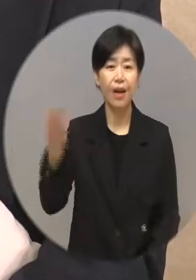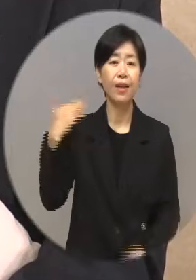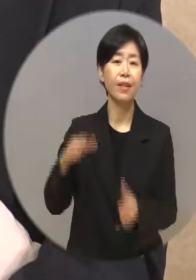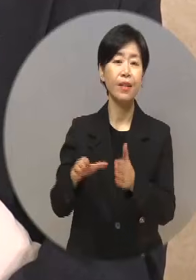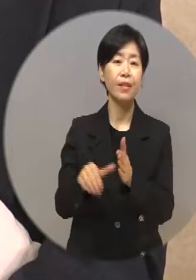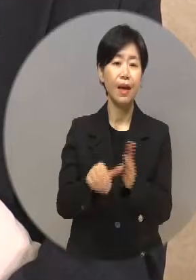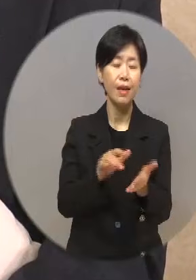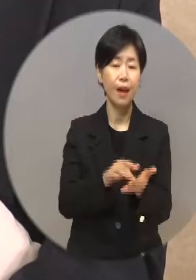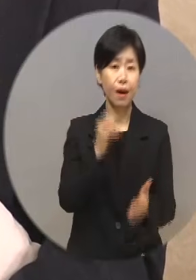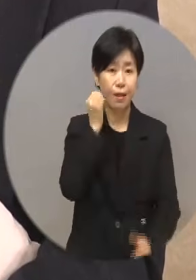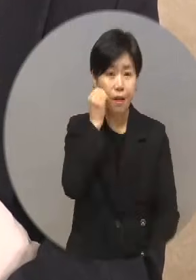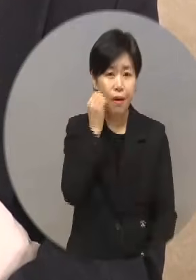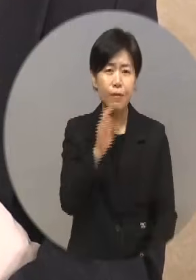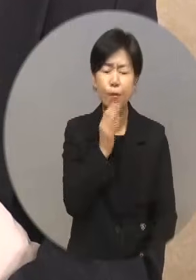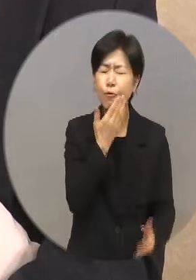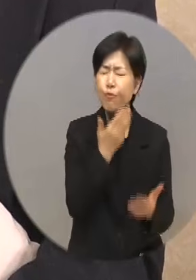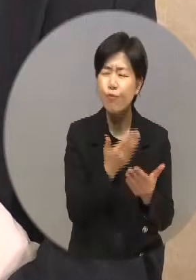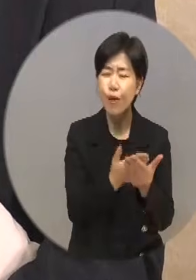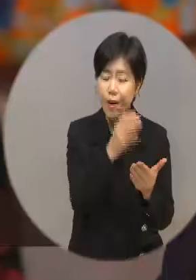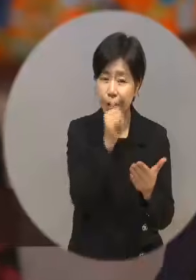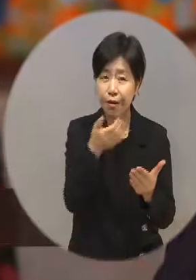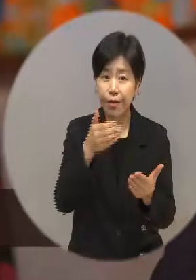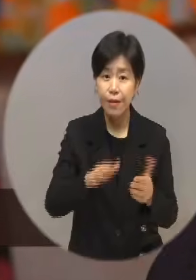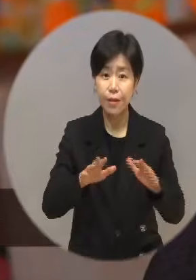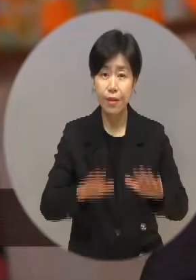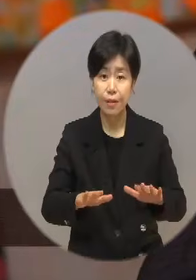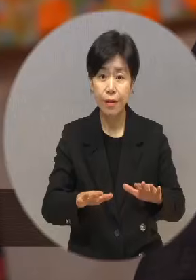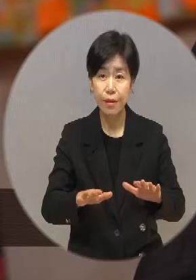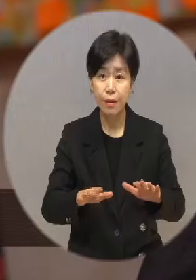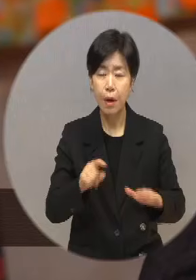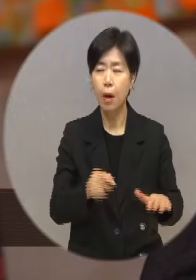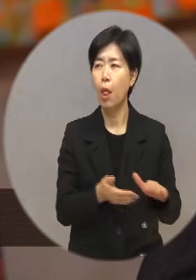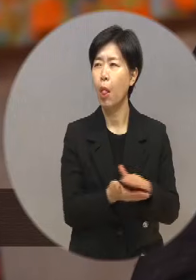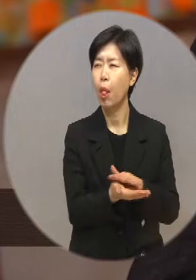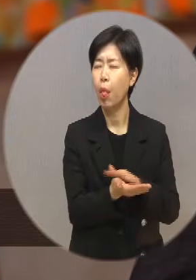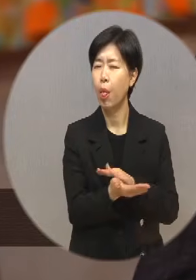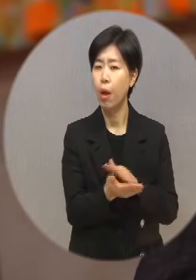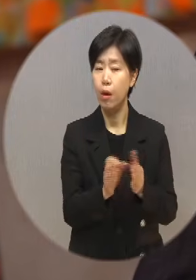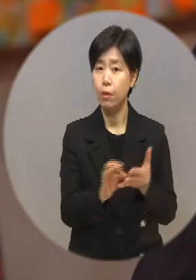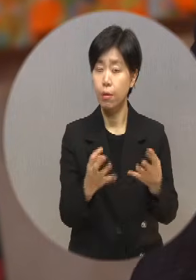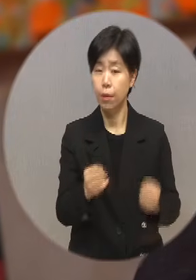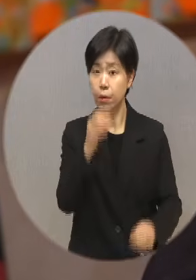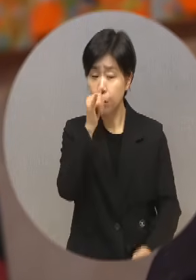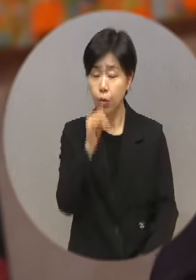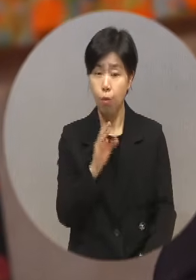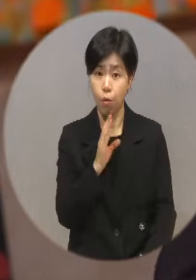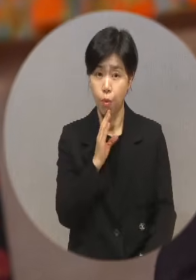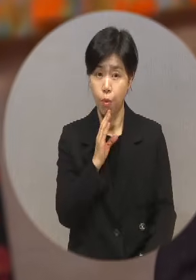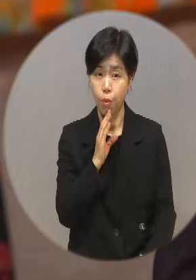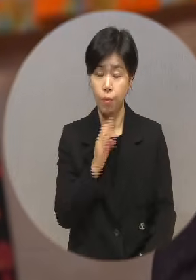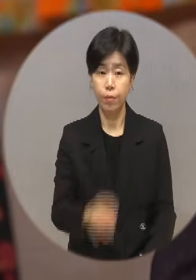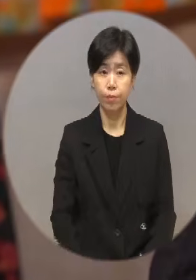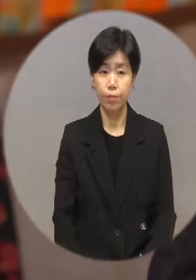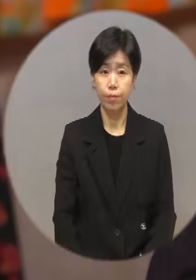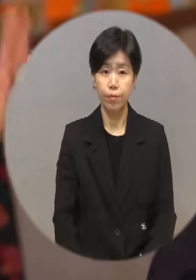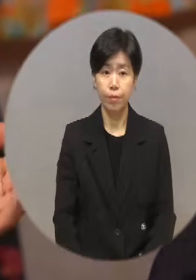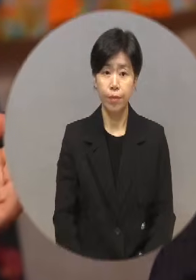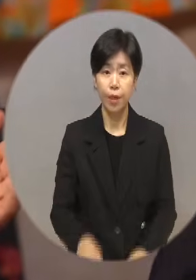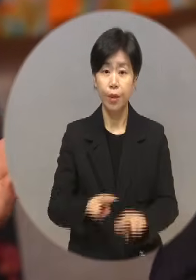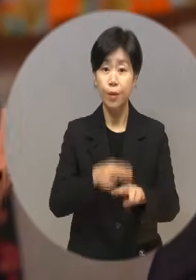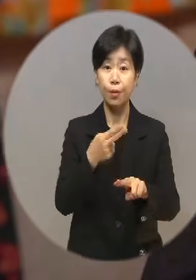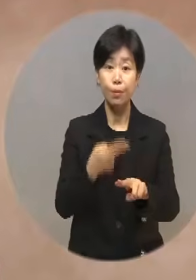약과가 엄청 귀했는데 이제 점점 뇌물로도 썼대요. 너무 맛있어서. 근데 이제 귀하게 선물에도 뇌물에도